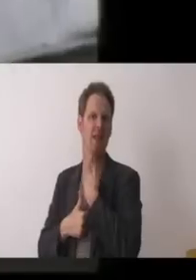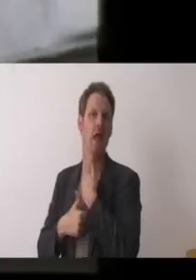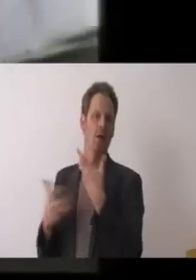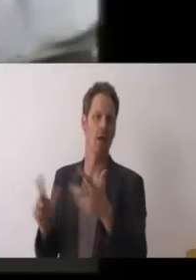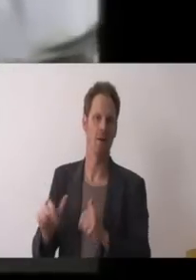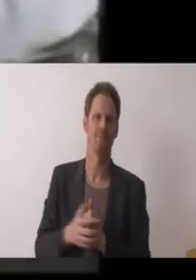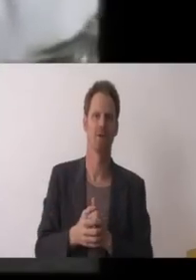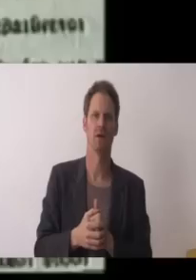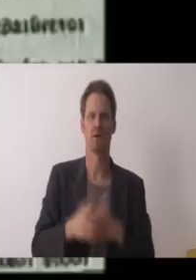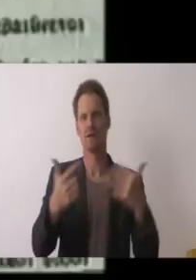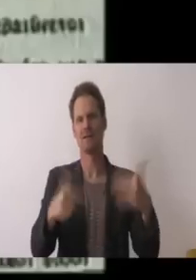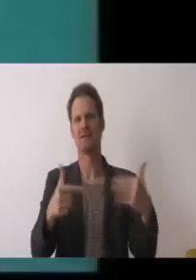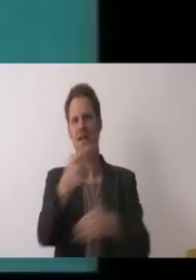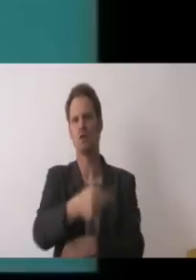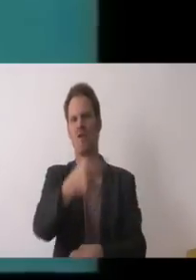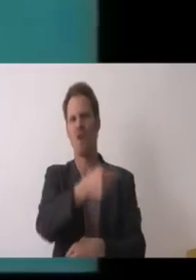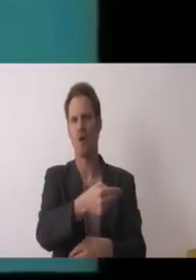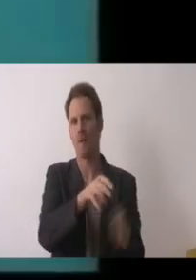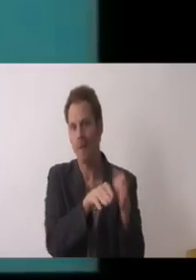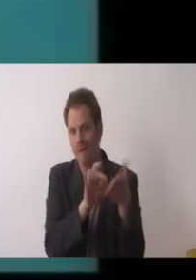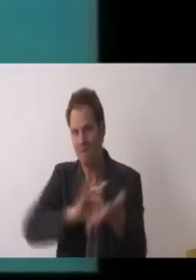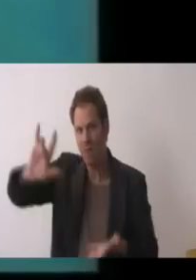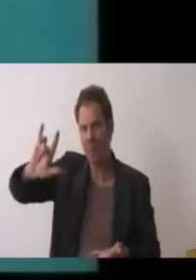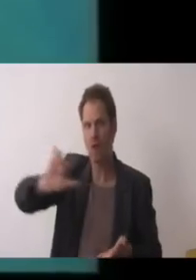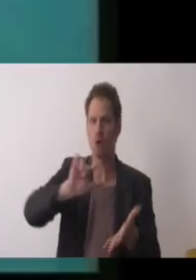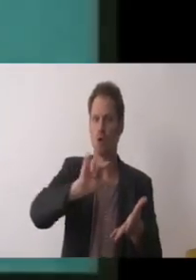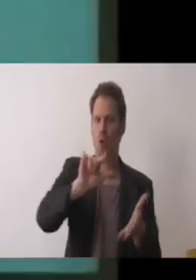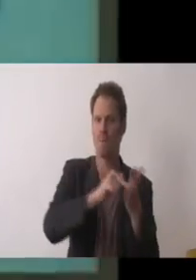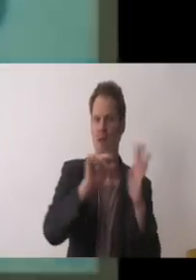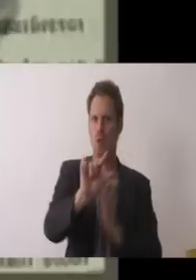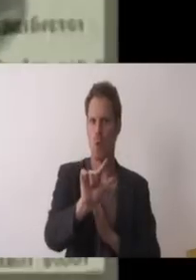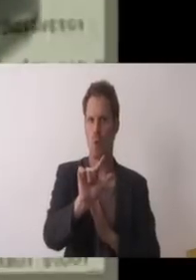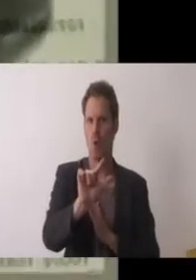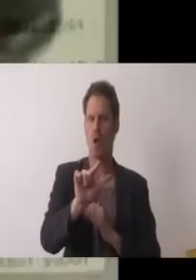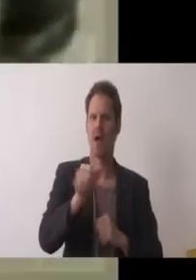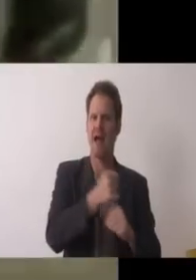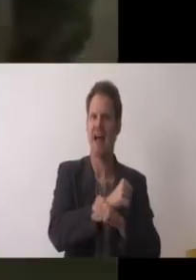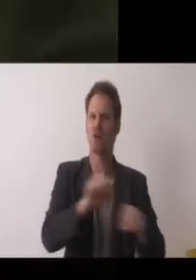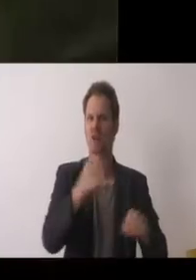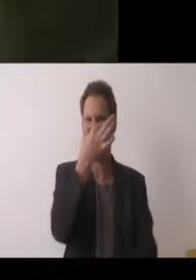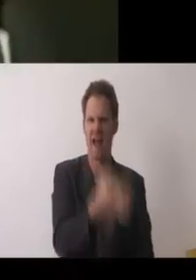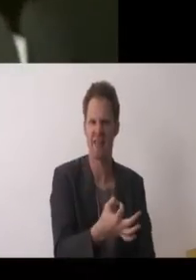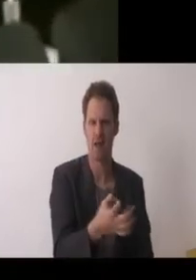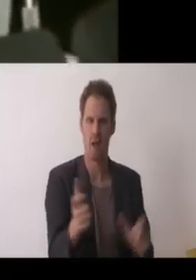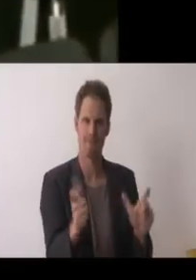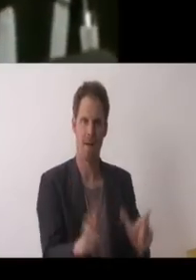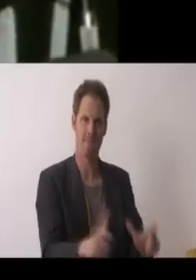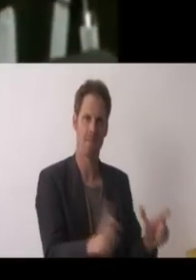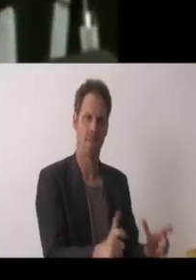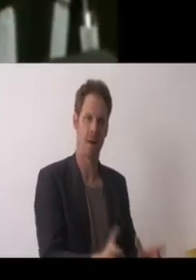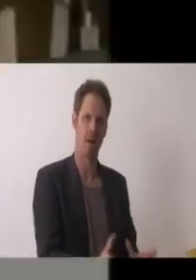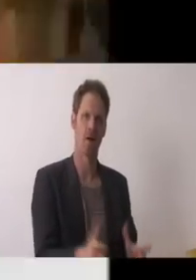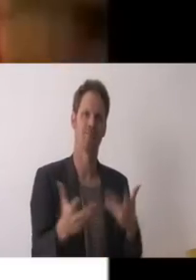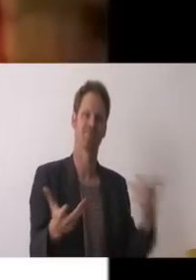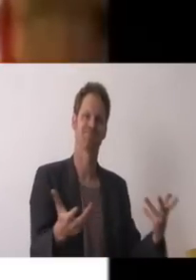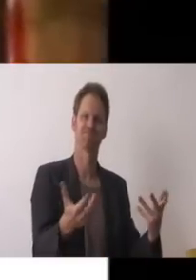junte des militaires. L'organisation 17 novembre parvient à échapper aux autorités jusqu'en 2002. Le 29 juin 2002, un attentat raté